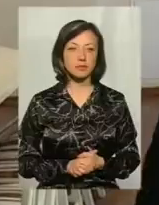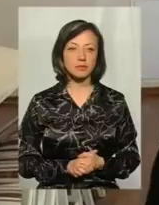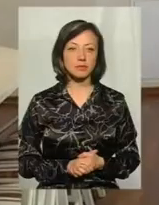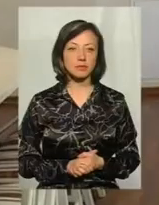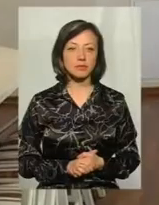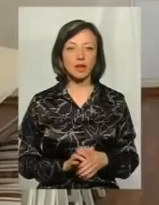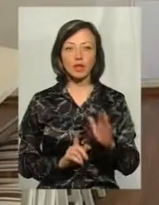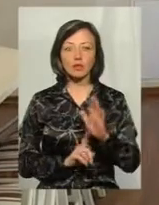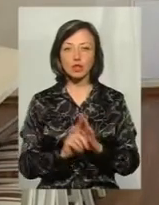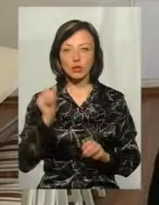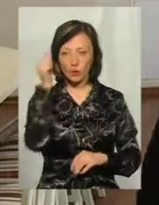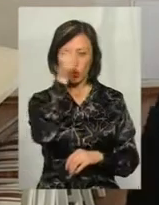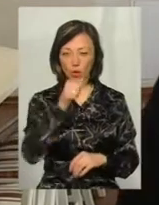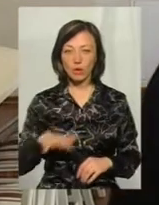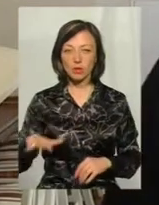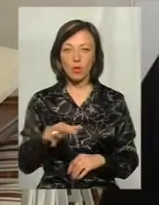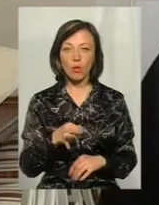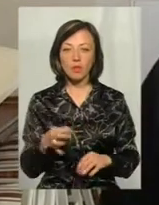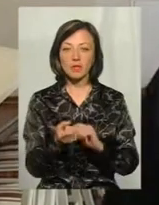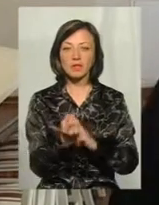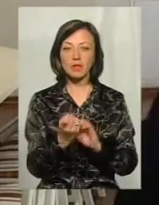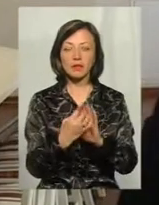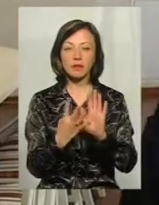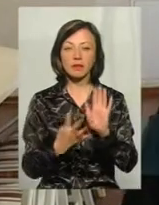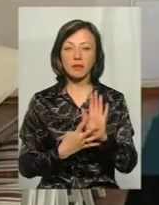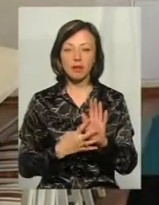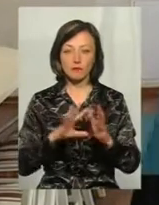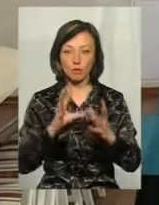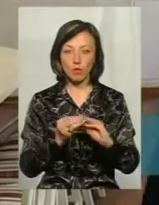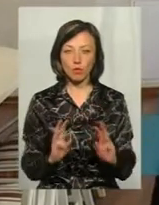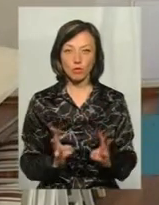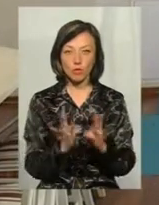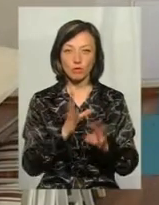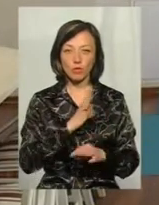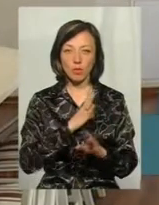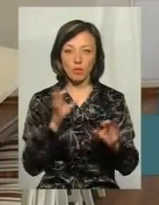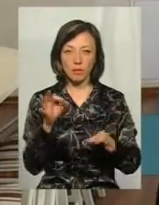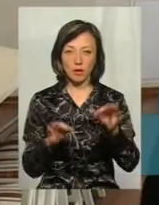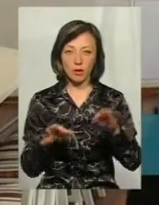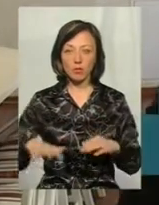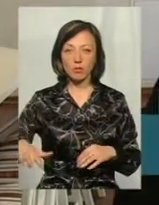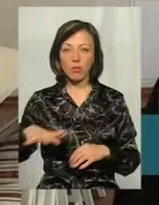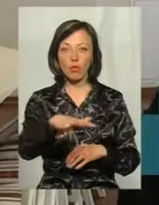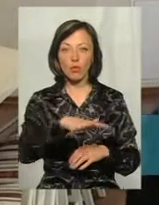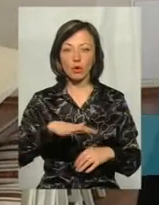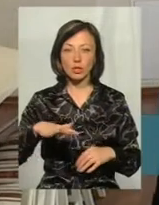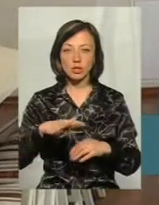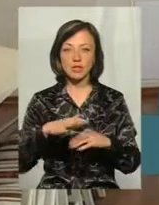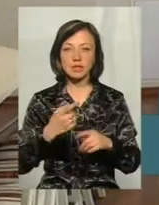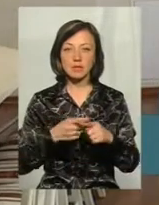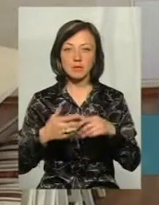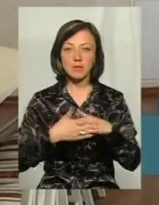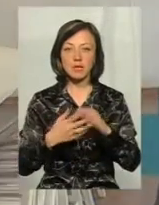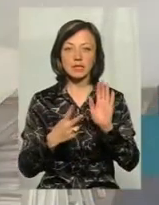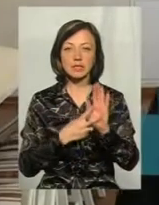З початку року на території області в нас виникло 19 пожеж в екосистемах. Загальна площа цих пожеж становила біля